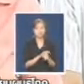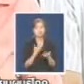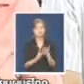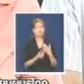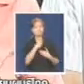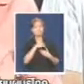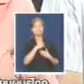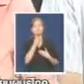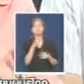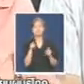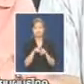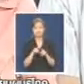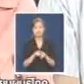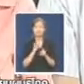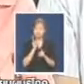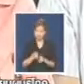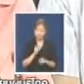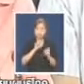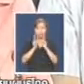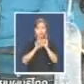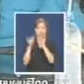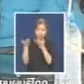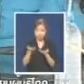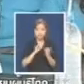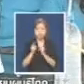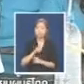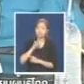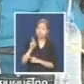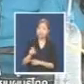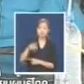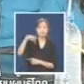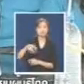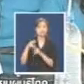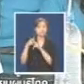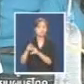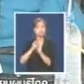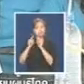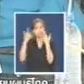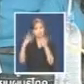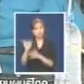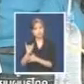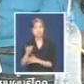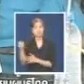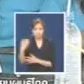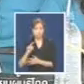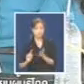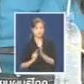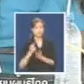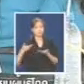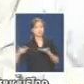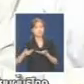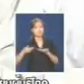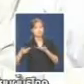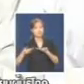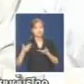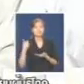กำไรได้เหมือนกันก็ต้องคุยกันเรื่องที่ได้คือเรื่องอย่างละเท่าไหร่ก็เริ่มเริ่มหาดูแล้วครับโดยอ่ะทางก็เลย